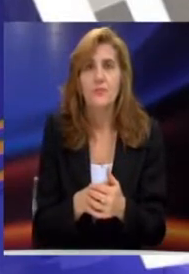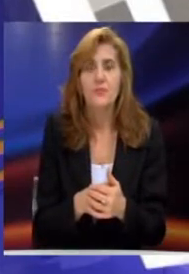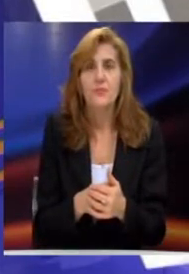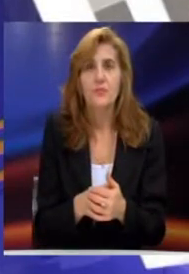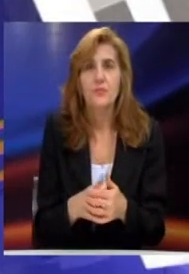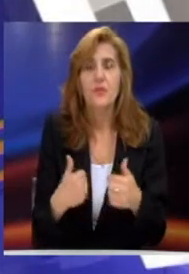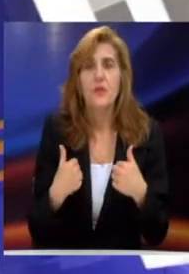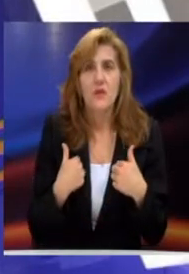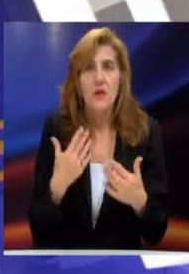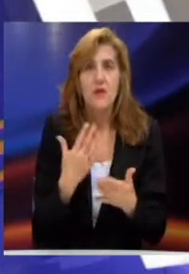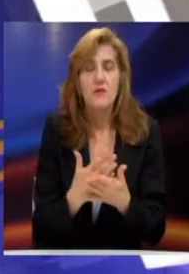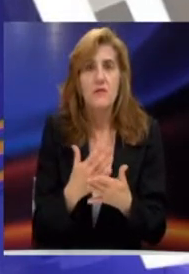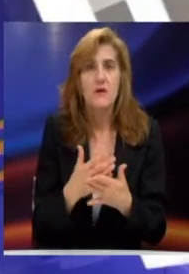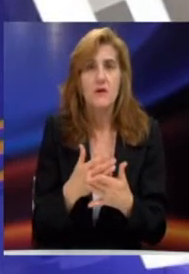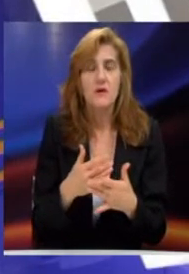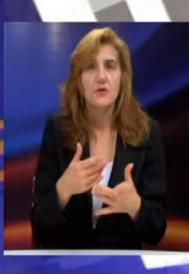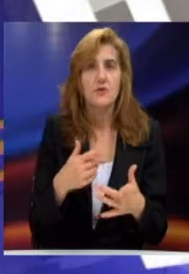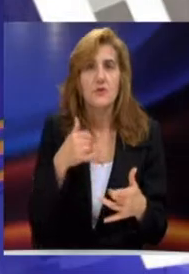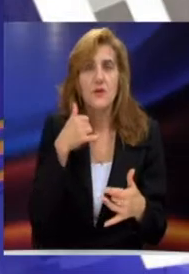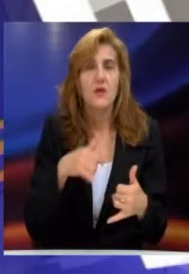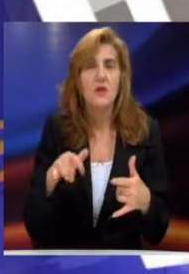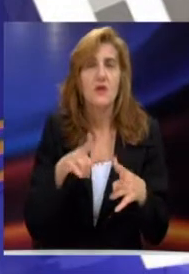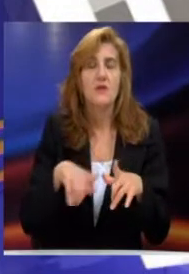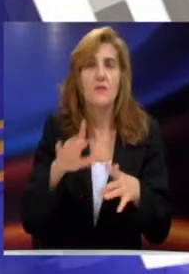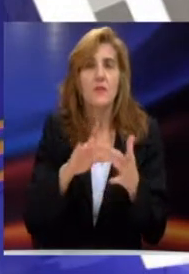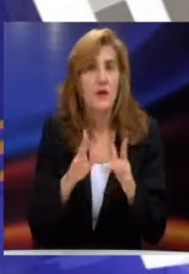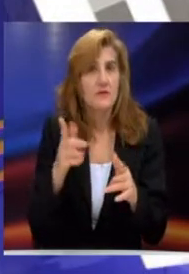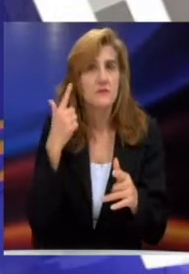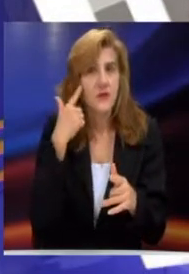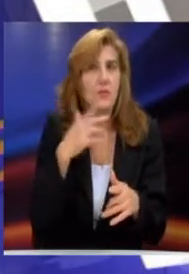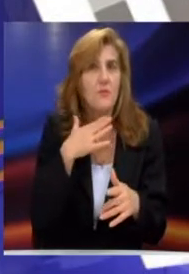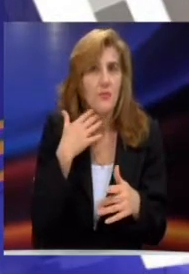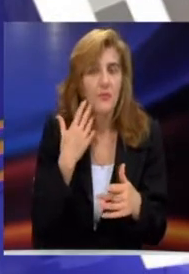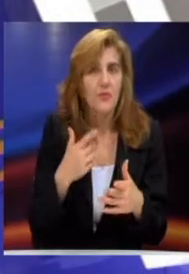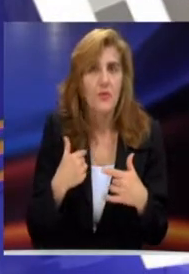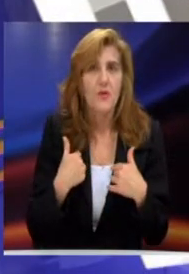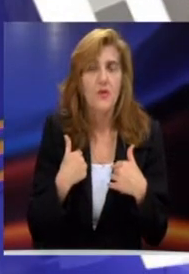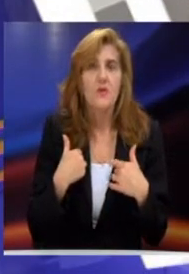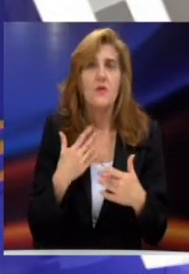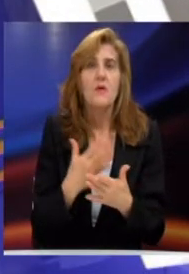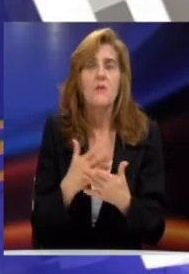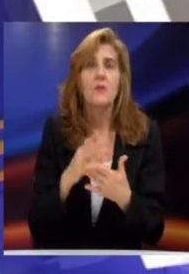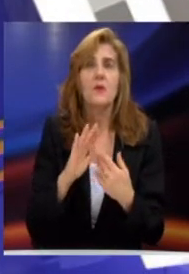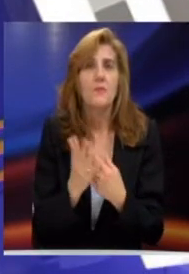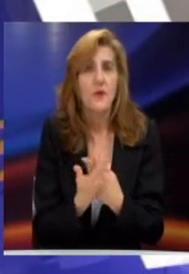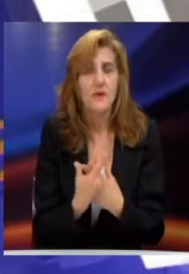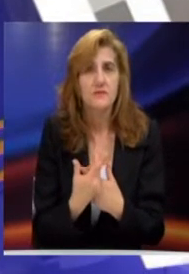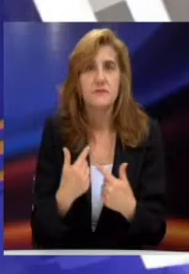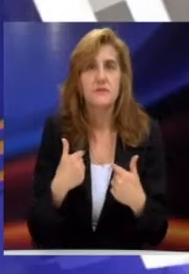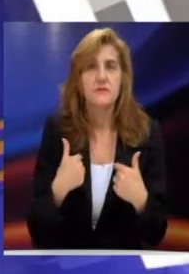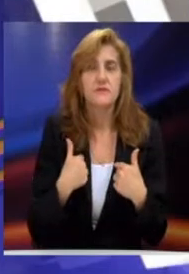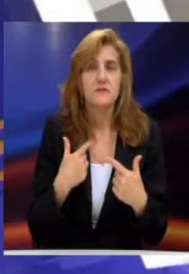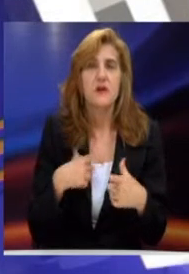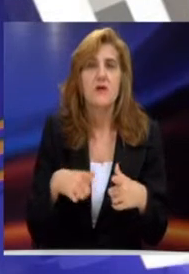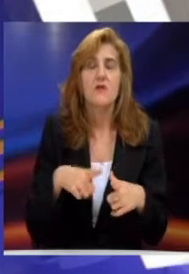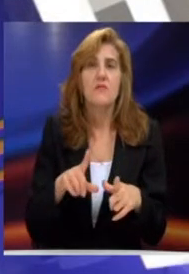da ja već idem u takmičarsku grupu i da znam mnogo stvari. Ja radim akrobatiku sa plesom.